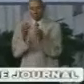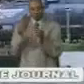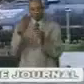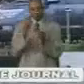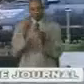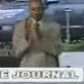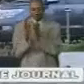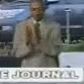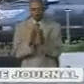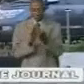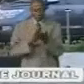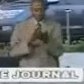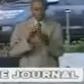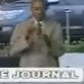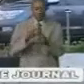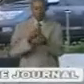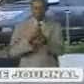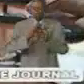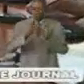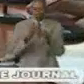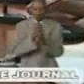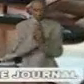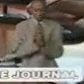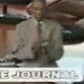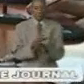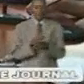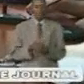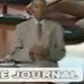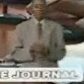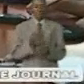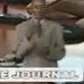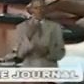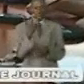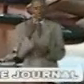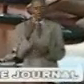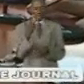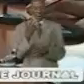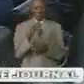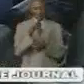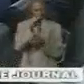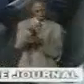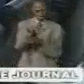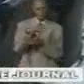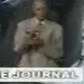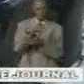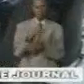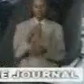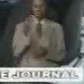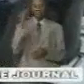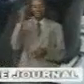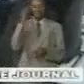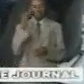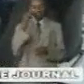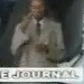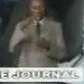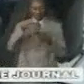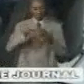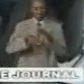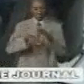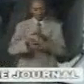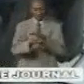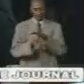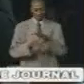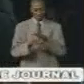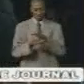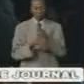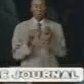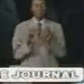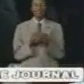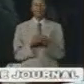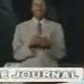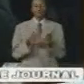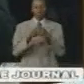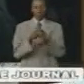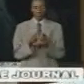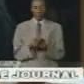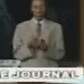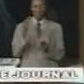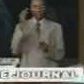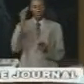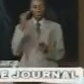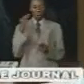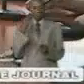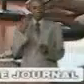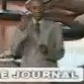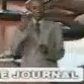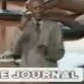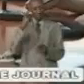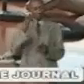mercredi 9 octobre 2012, tard dans la soirée, le ministre de l'Intérieur, Richard Mouyège, et son